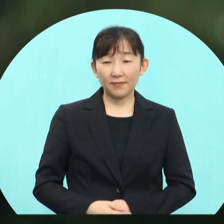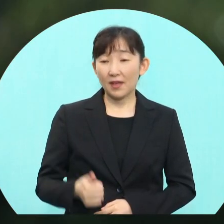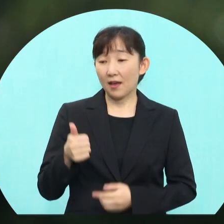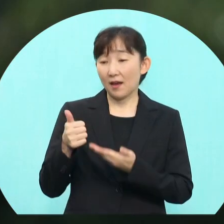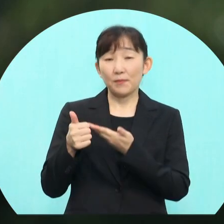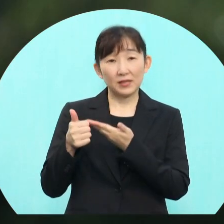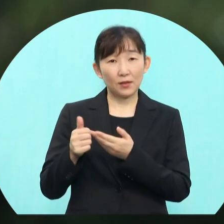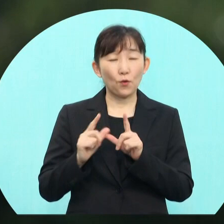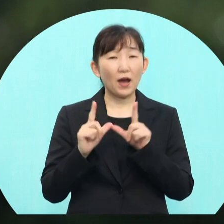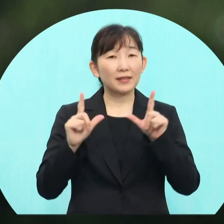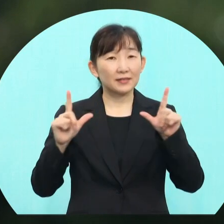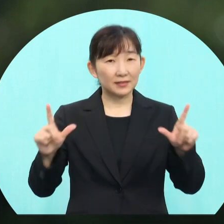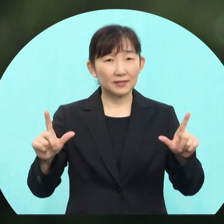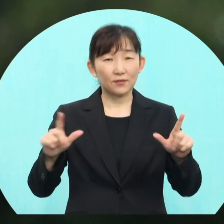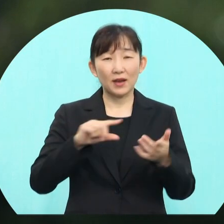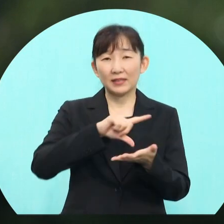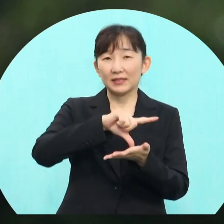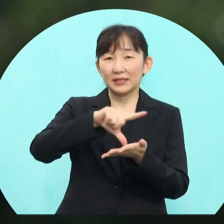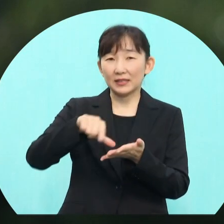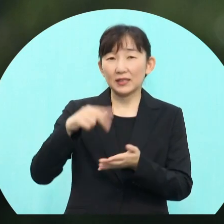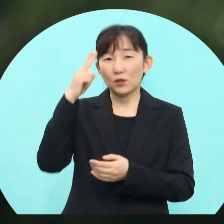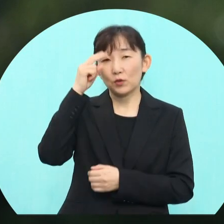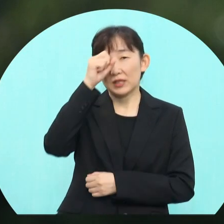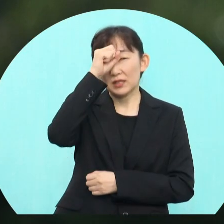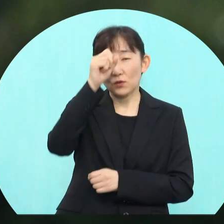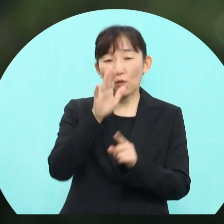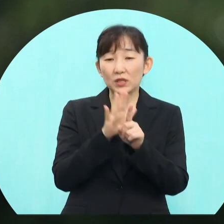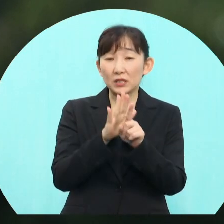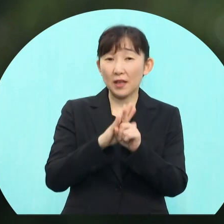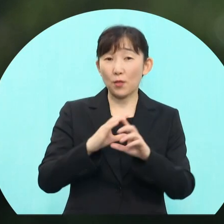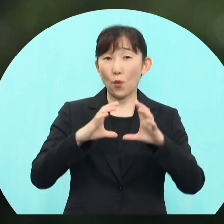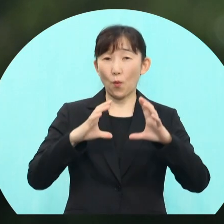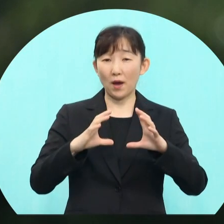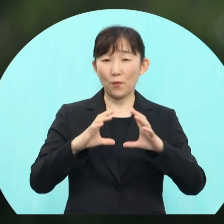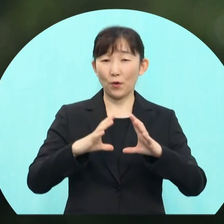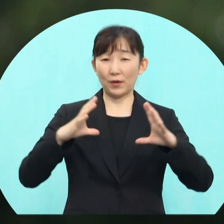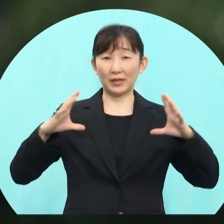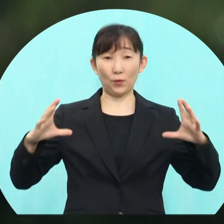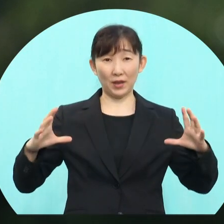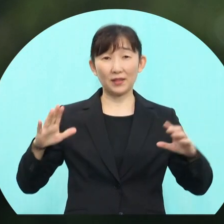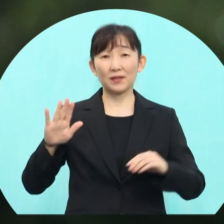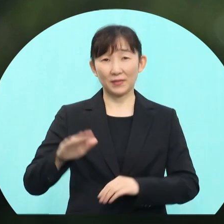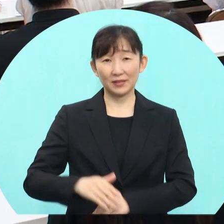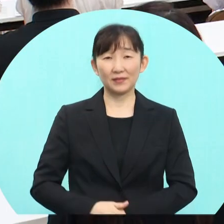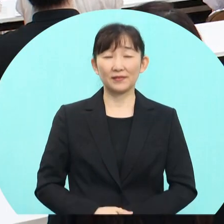阿部さんの発信は地域の認知症支援の輪を広げていきます。